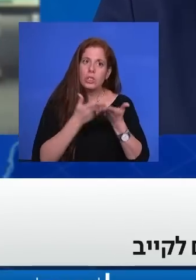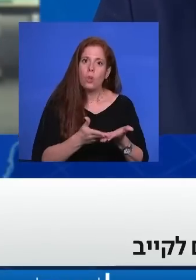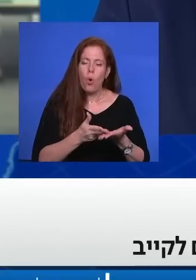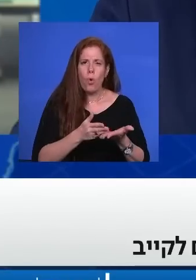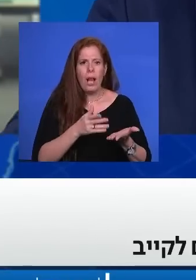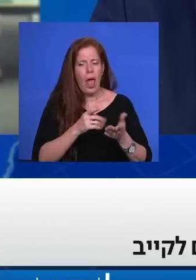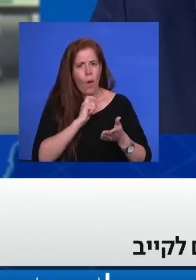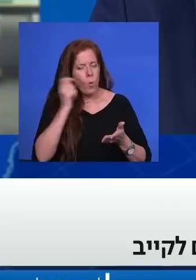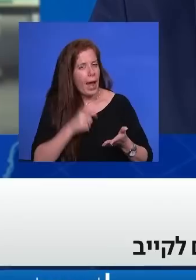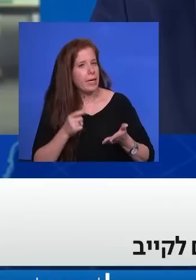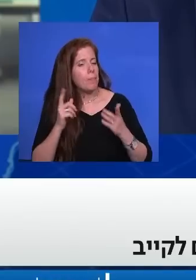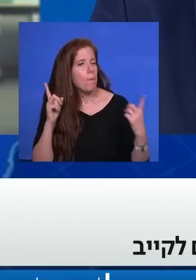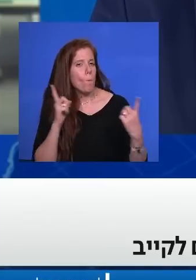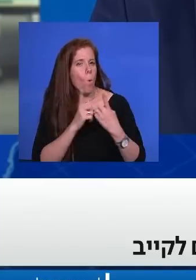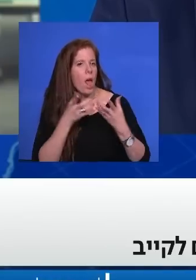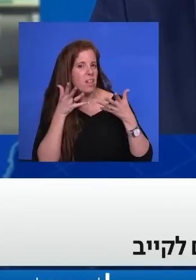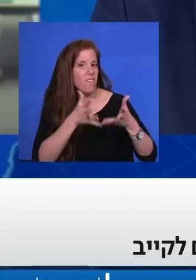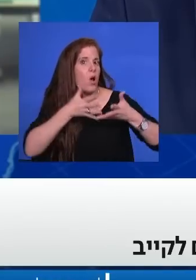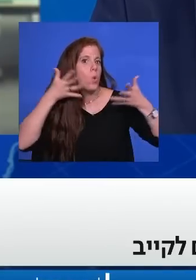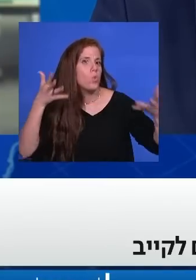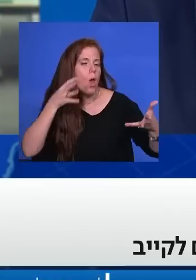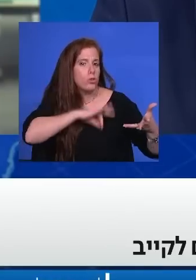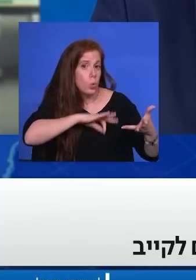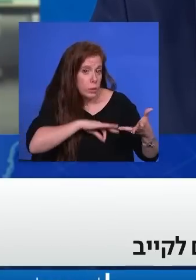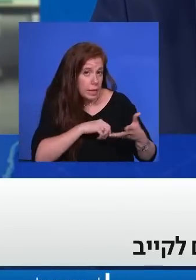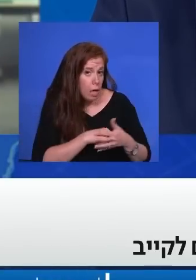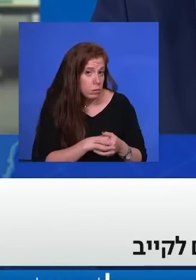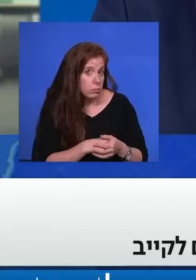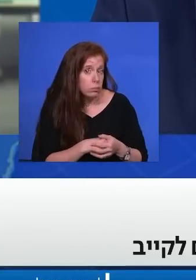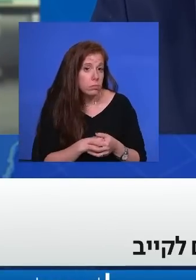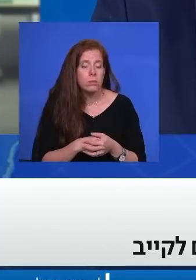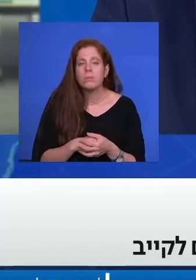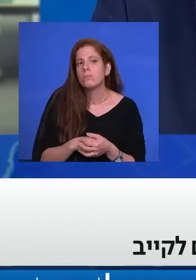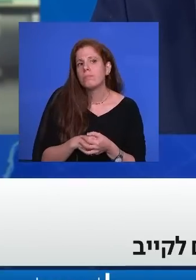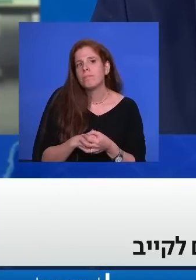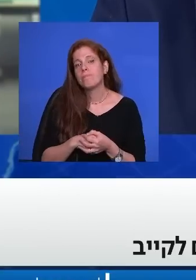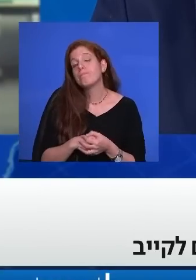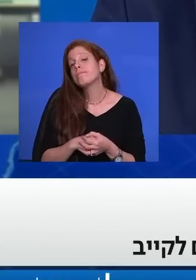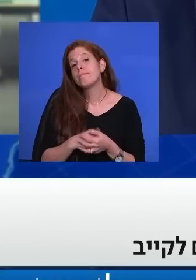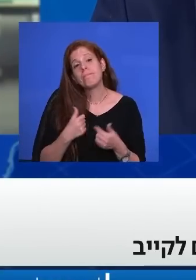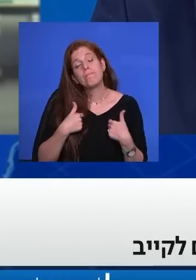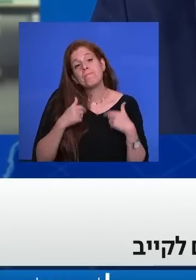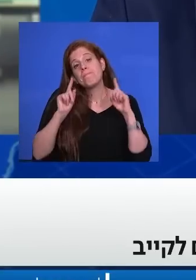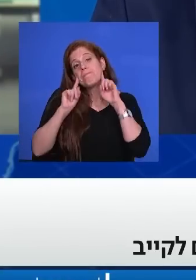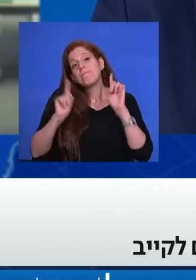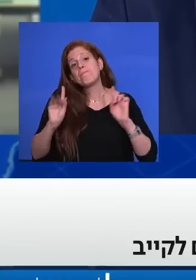רוסית גדולה בסוף החורף או באביב? קטונתי מלומר